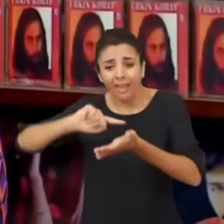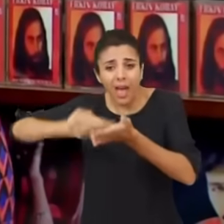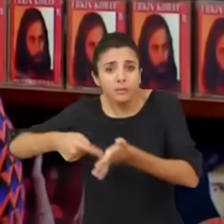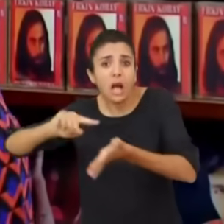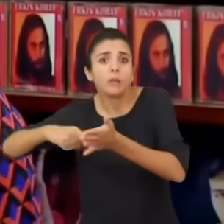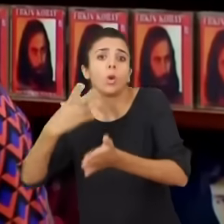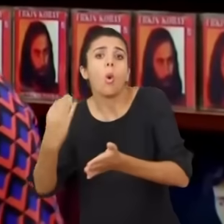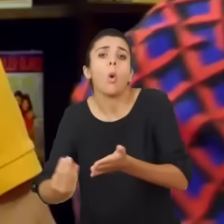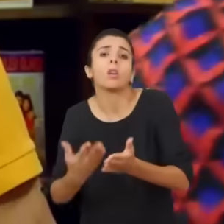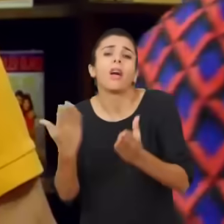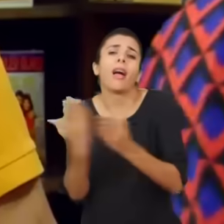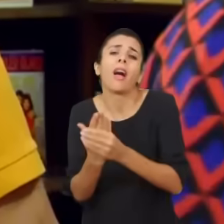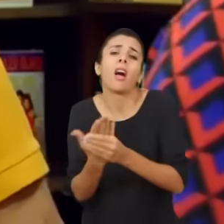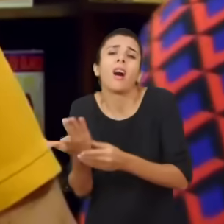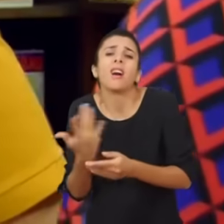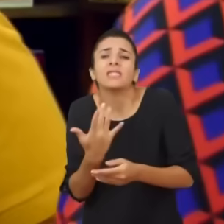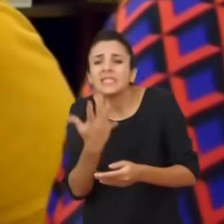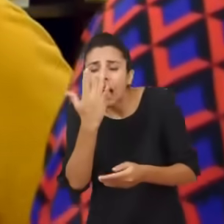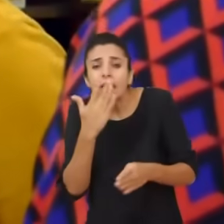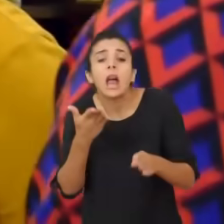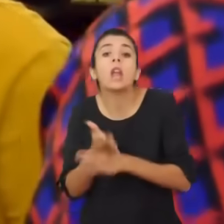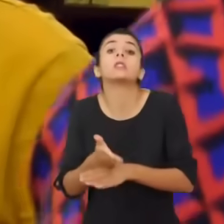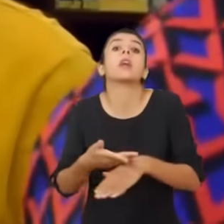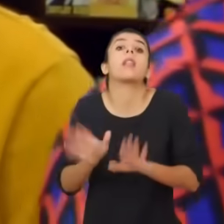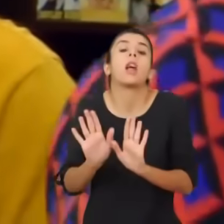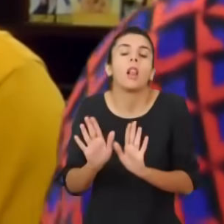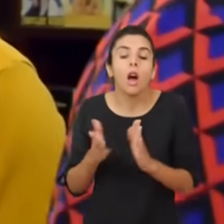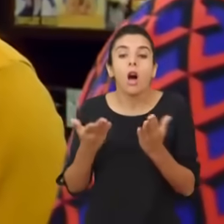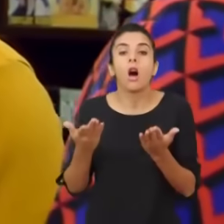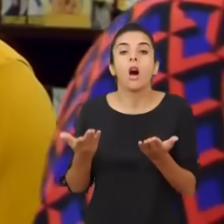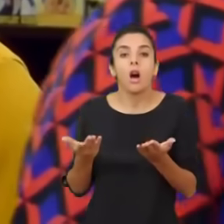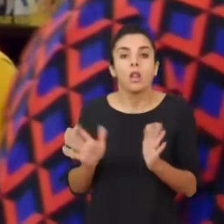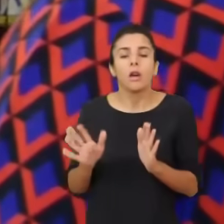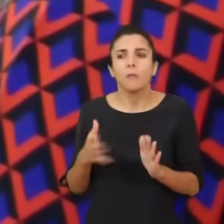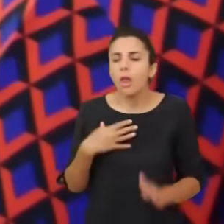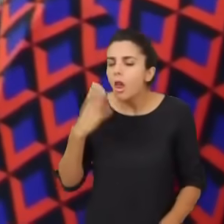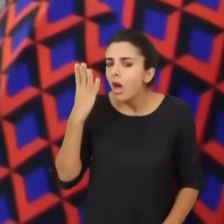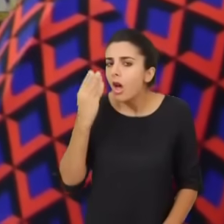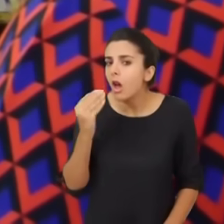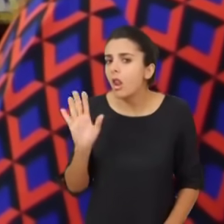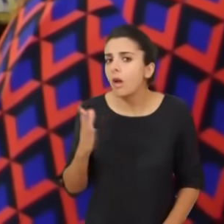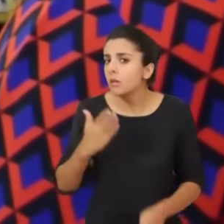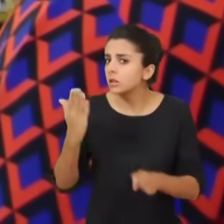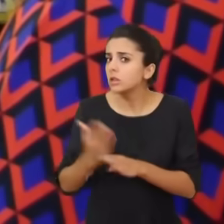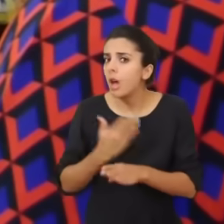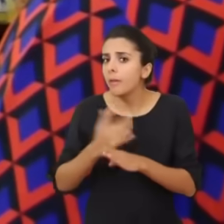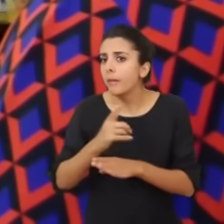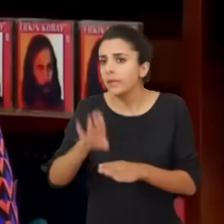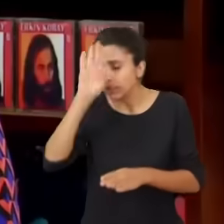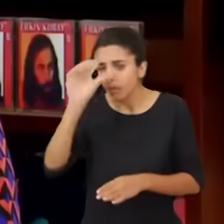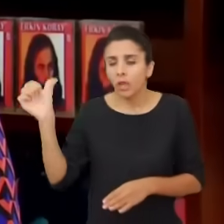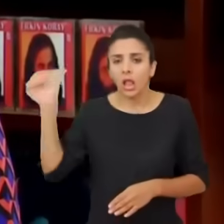üstünde evlendim diyorum. Ya peki Ergun abi, ben anlamıyorum ya. Niye geldi bu